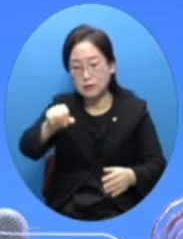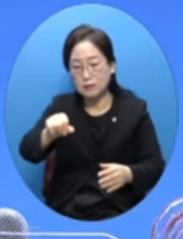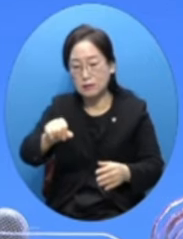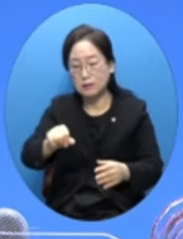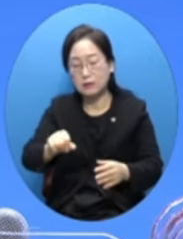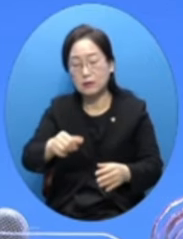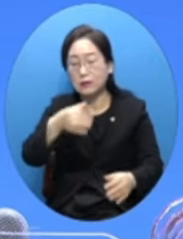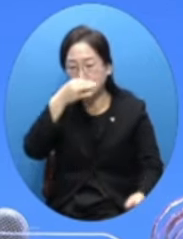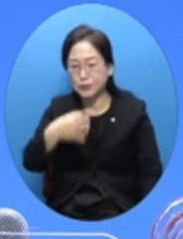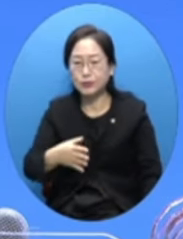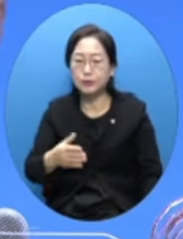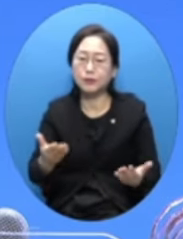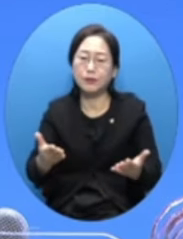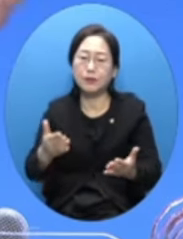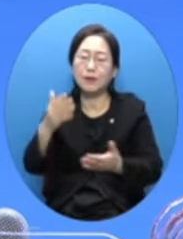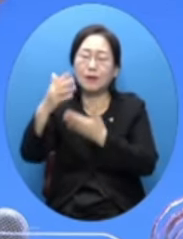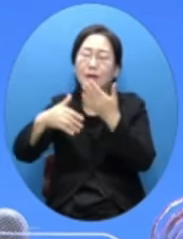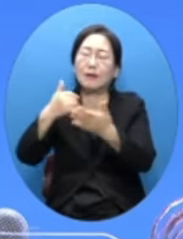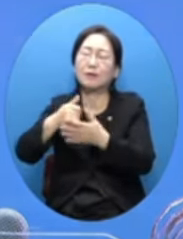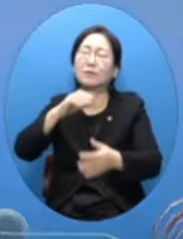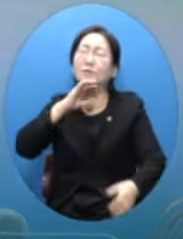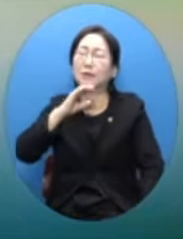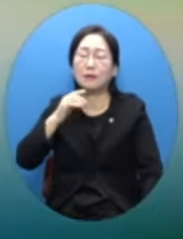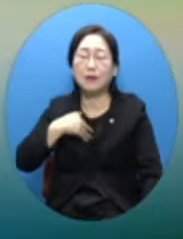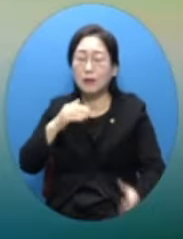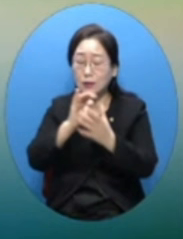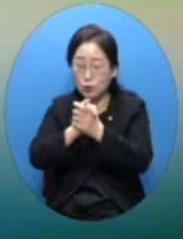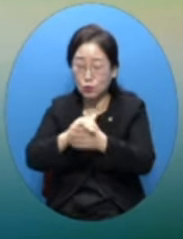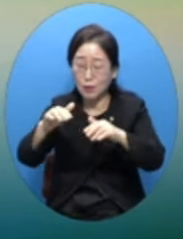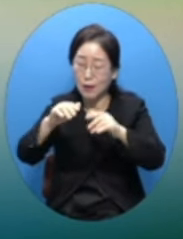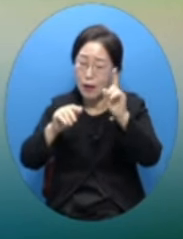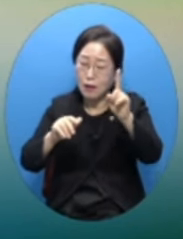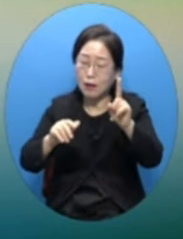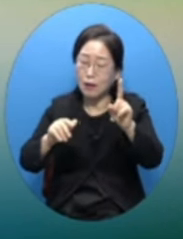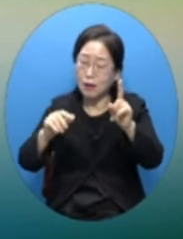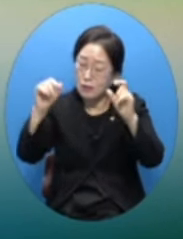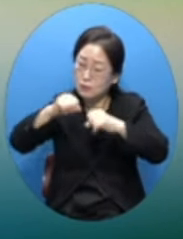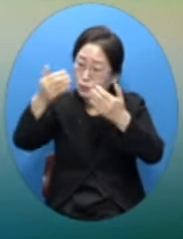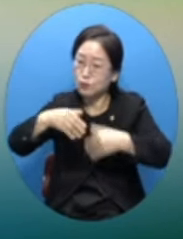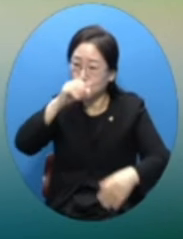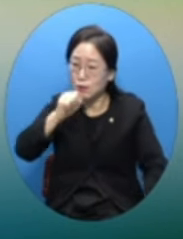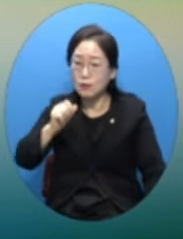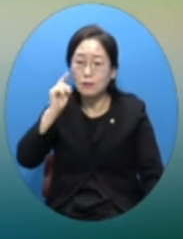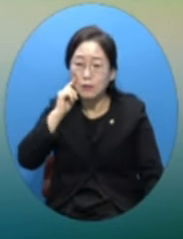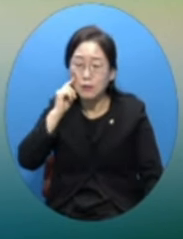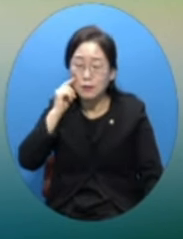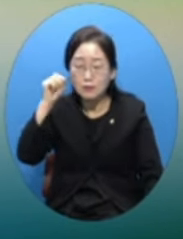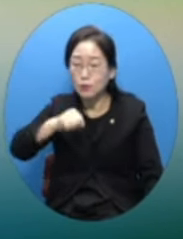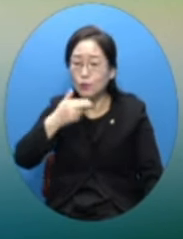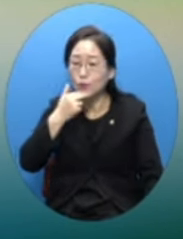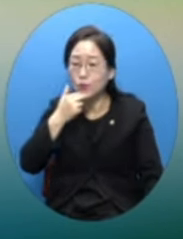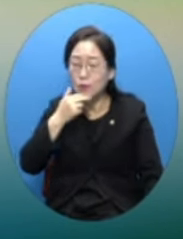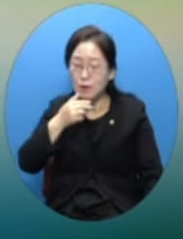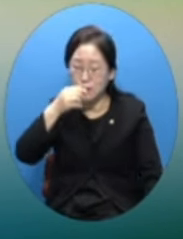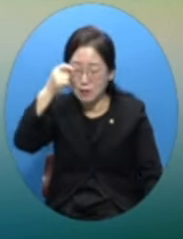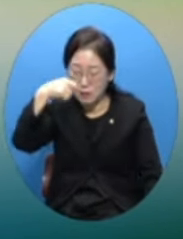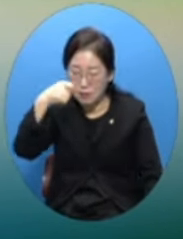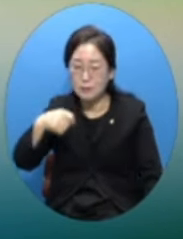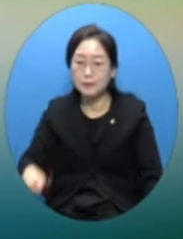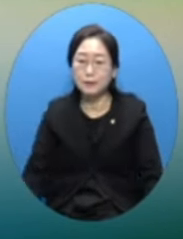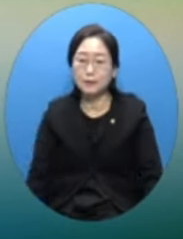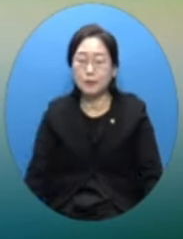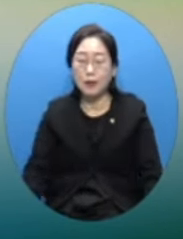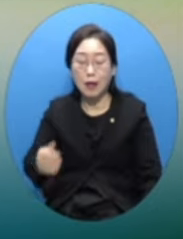그는 하나님을 원망했습니다. 하나님 기도 하나 정도는 응답해 주셔도 되지 않습니까? 부르짖었습니다. 그런데